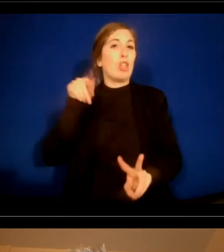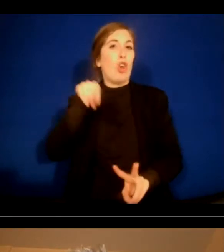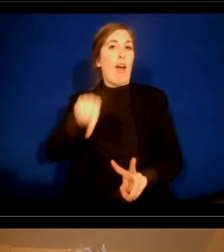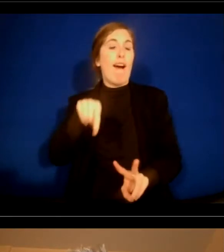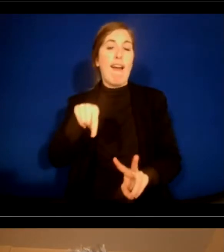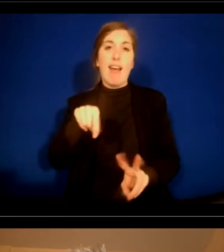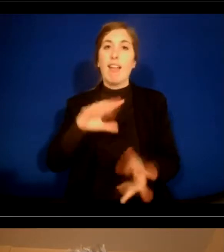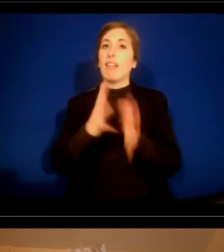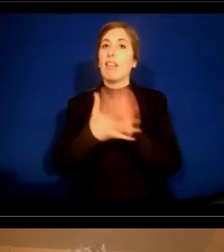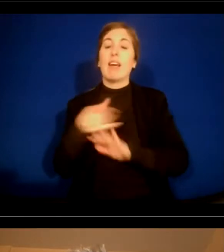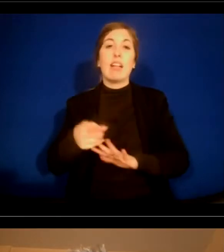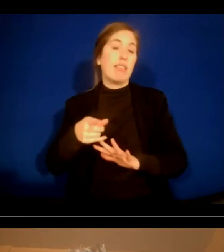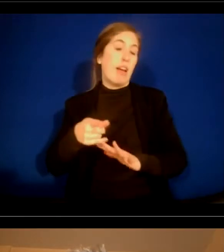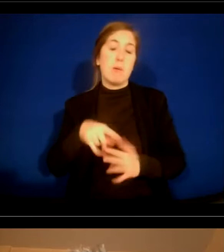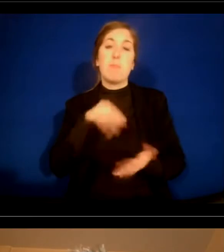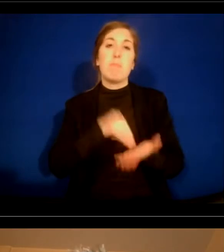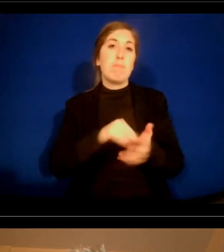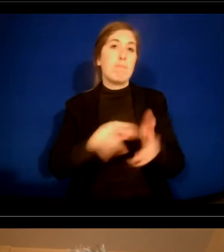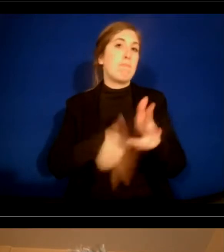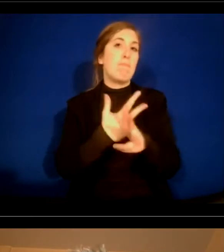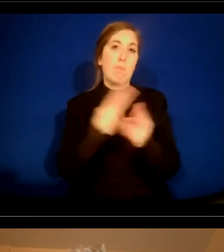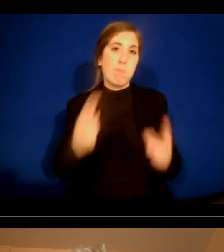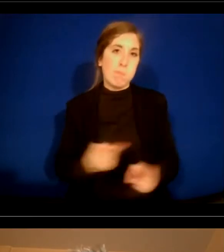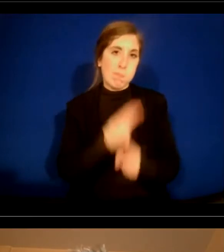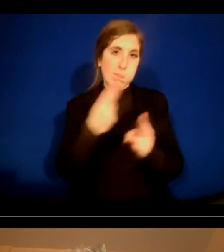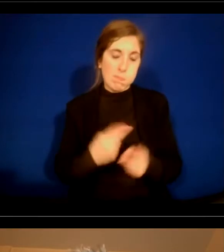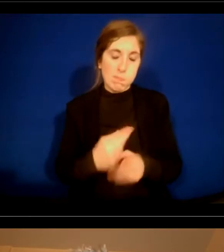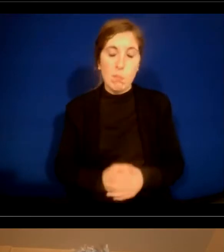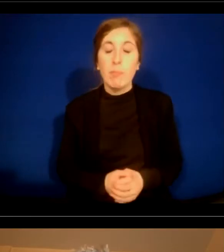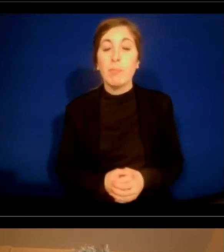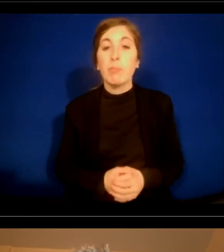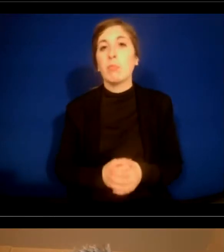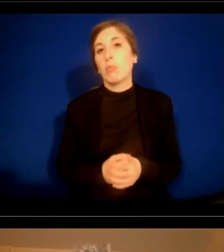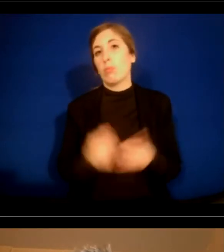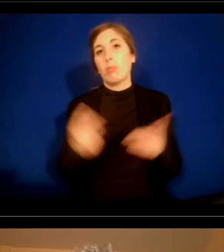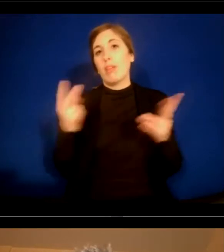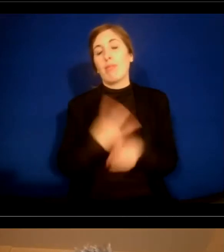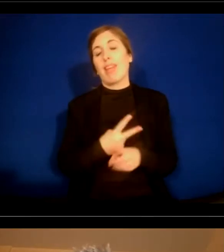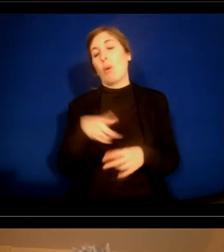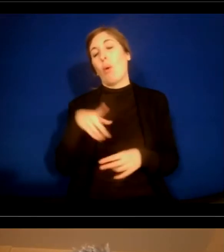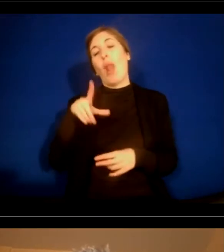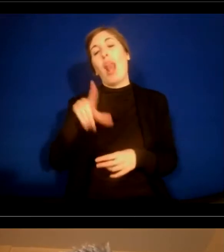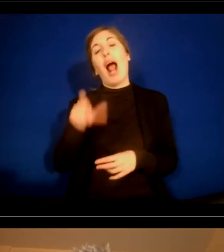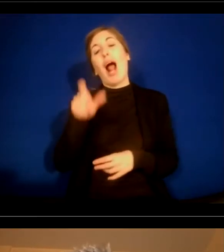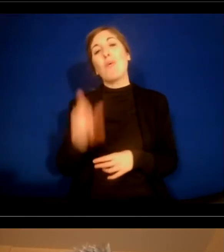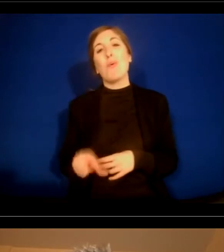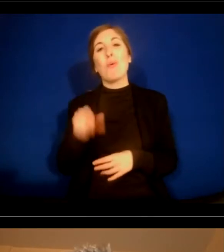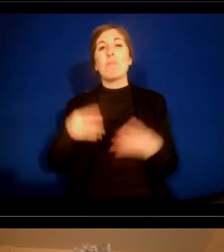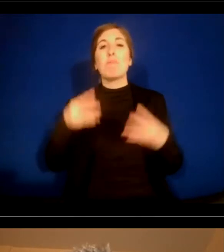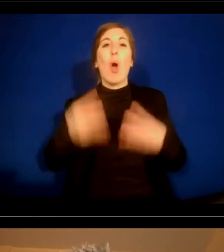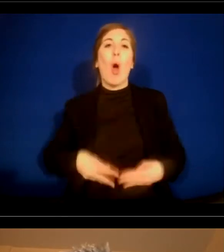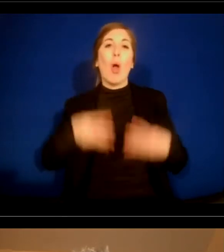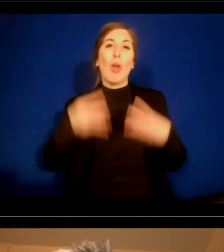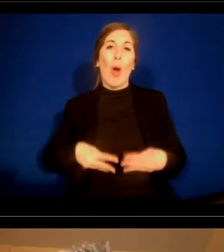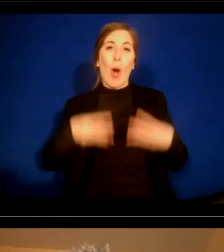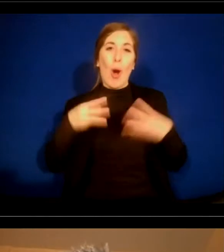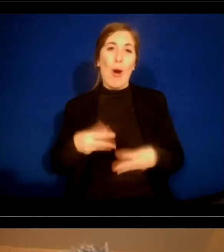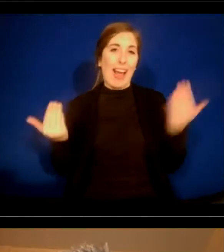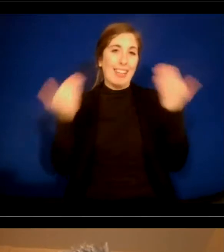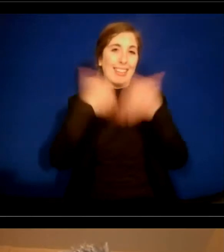impedito di essere presente, però è stata uno dei motori fondamentali di questa serata, per cui